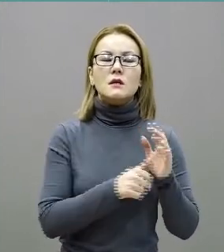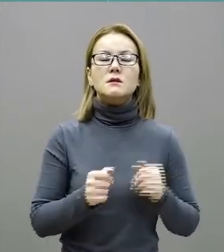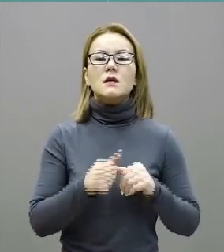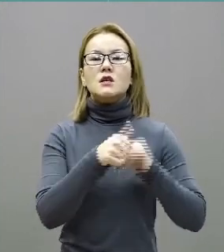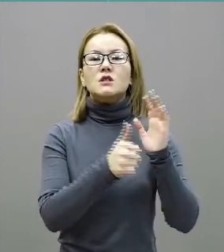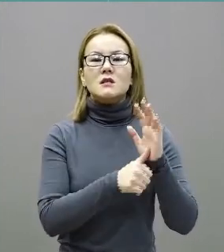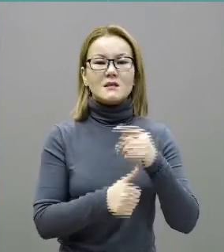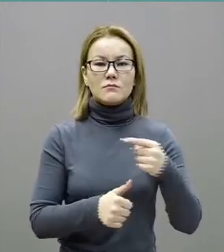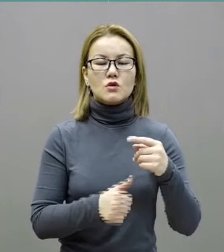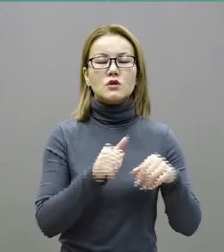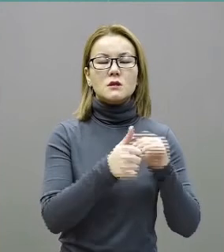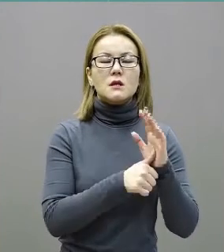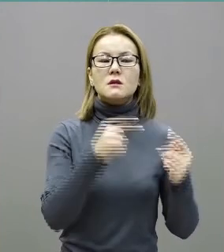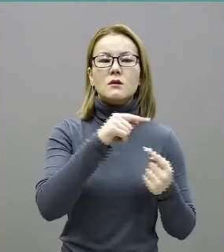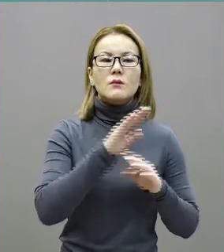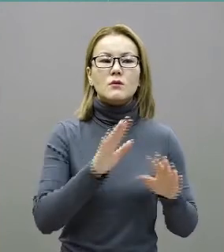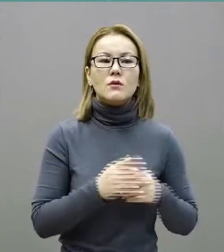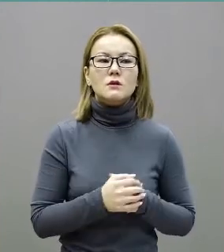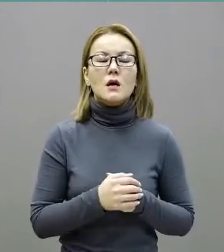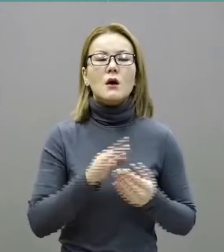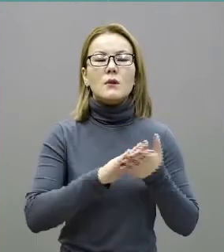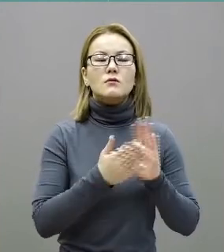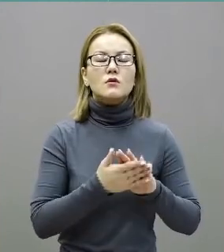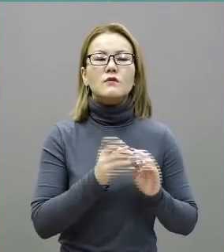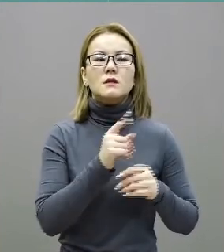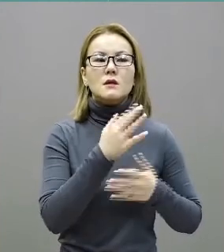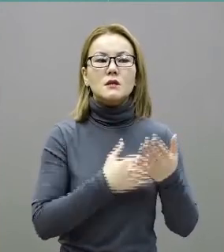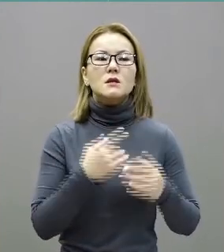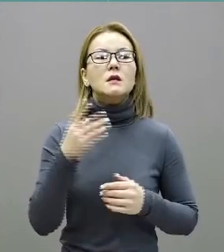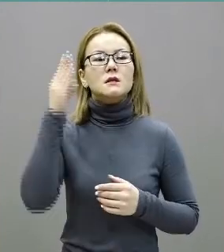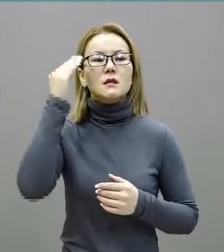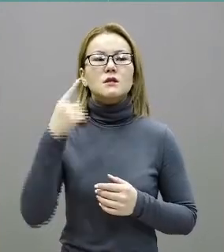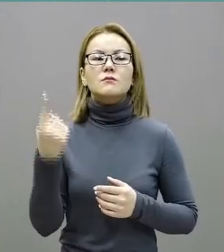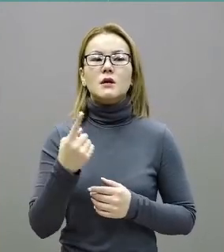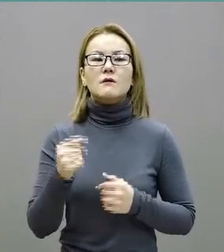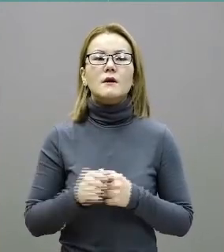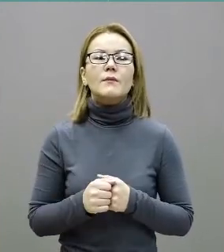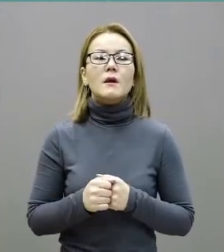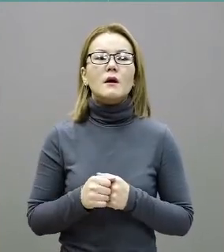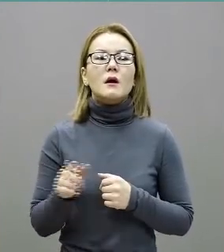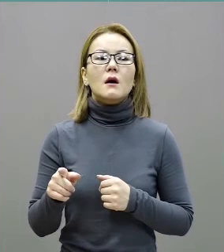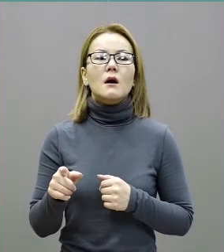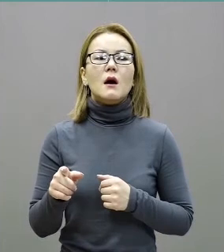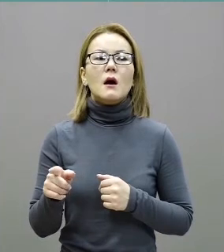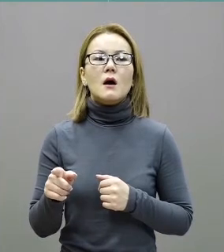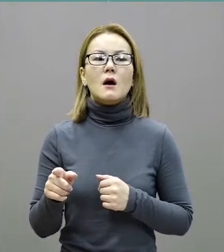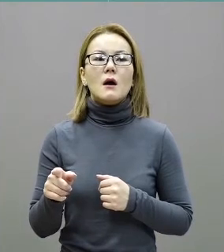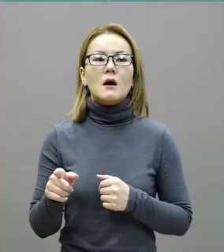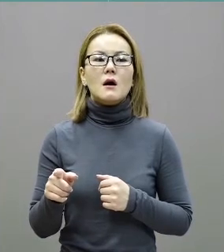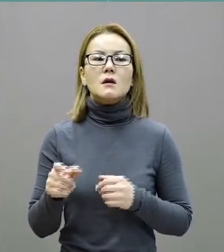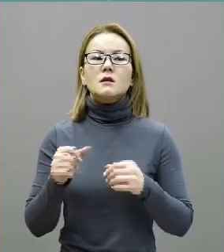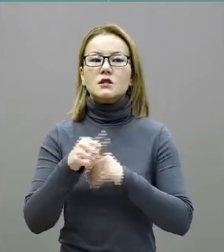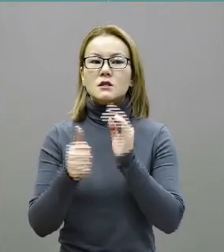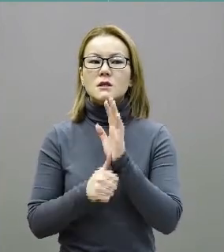не подходит по смыслу задачи значит 2 мастерская в день шила 14 курта а в первая мастерская 16 курта